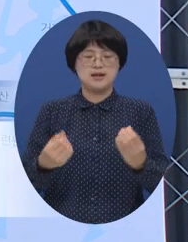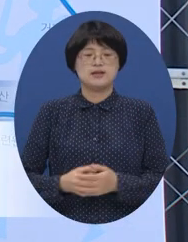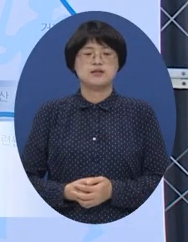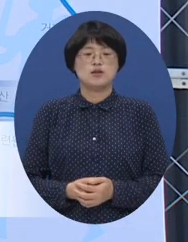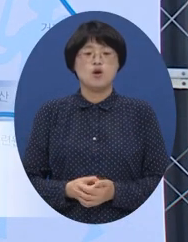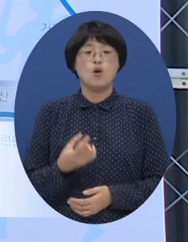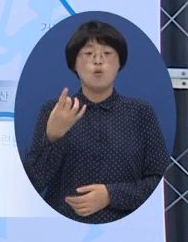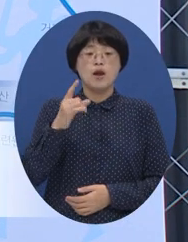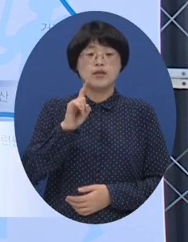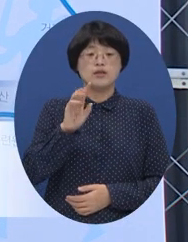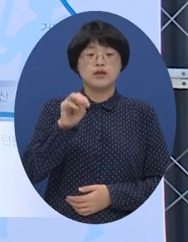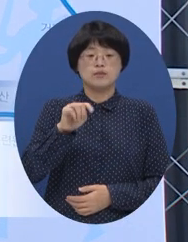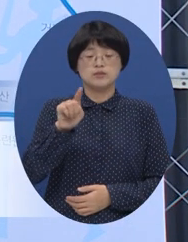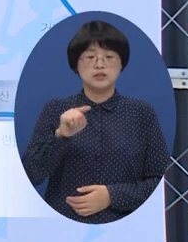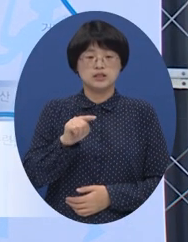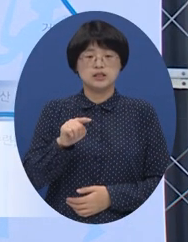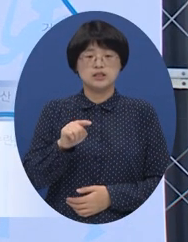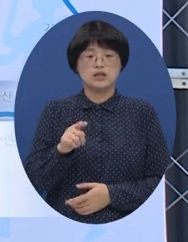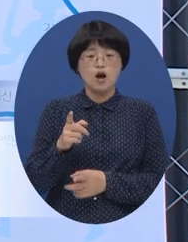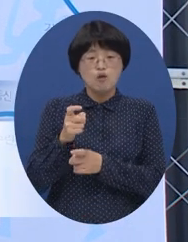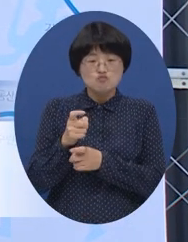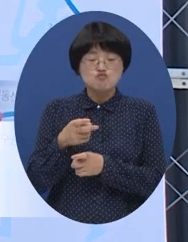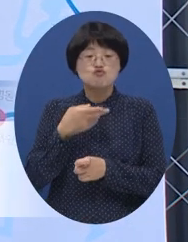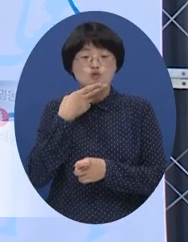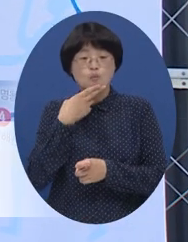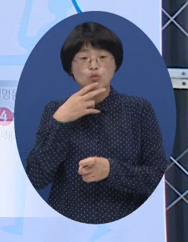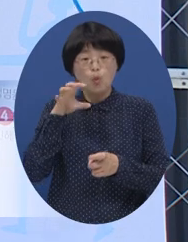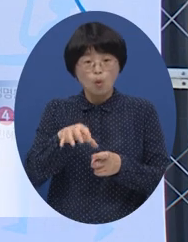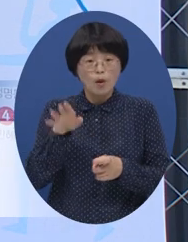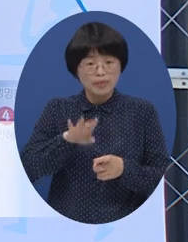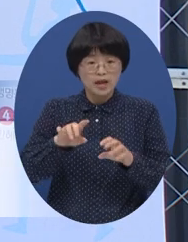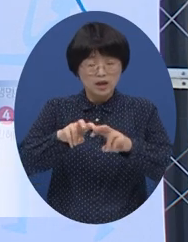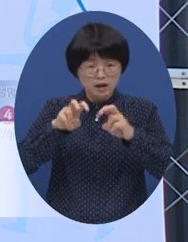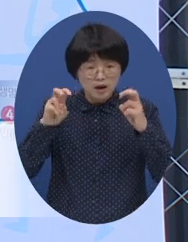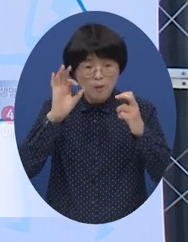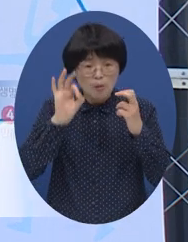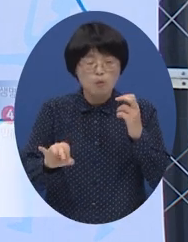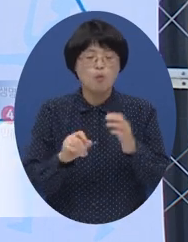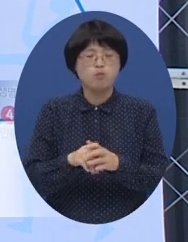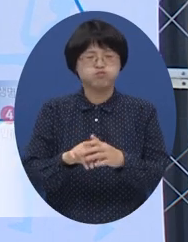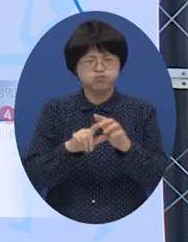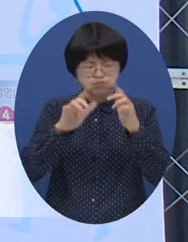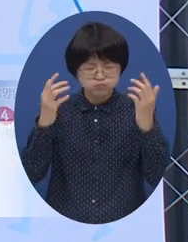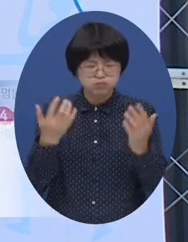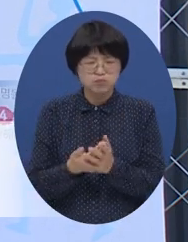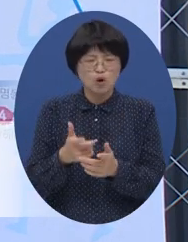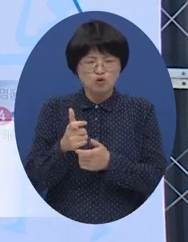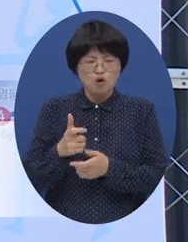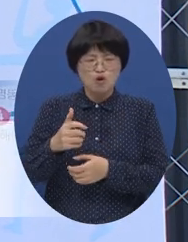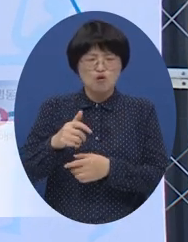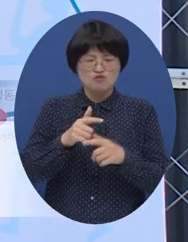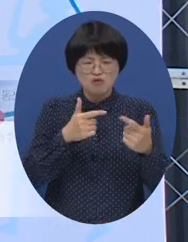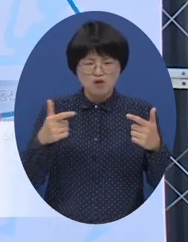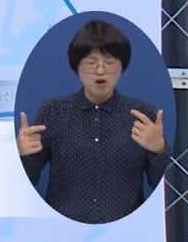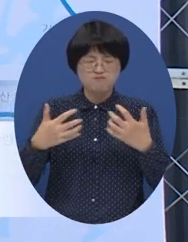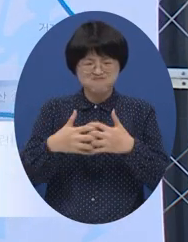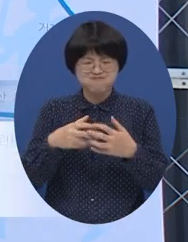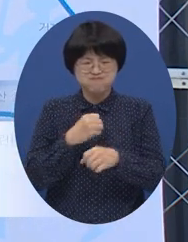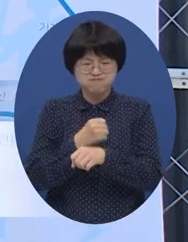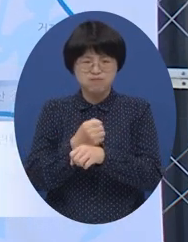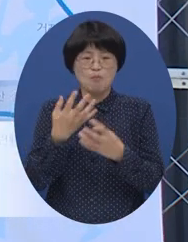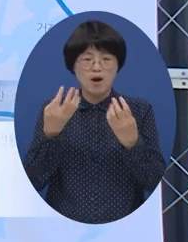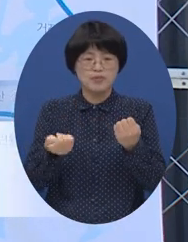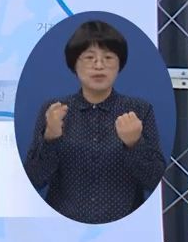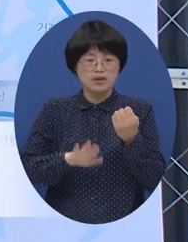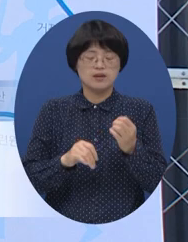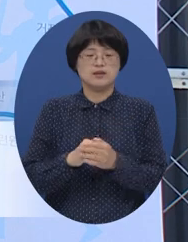원래 비무장지대라고 하는데 이제 현실을 들여다보면 온갖 총과 무기로 무장되어 있는 곳이잖아요. 근데 또